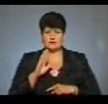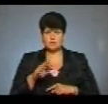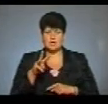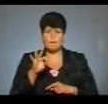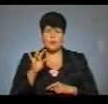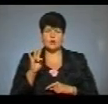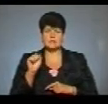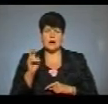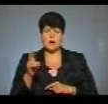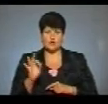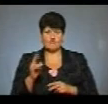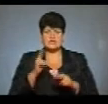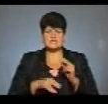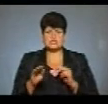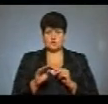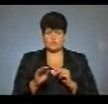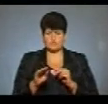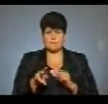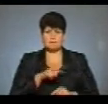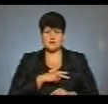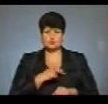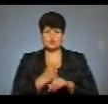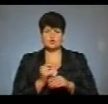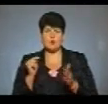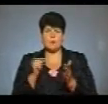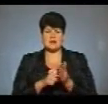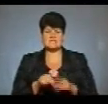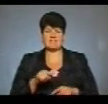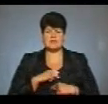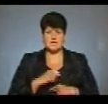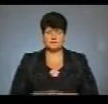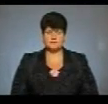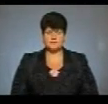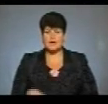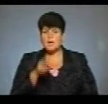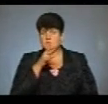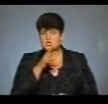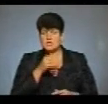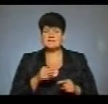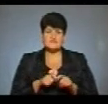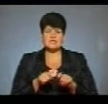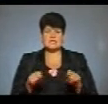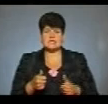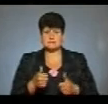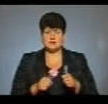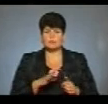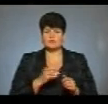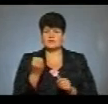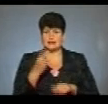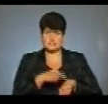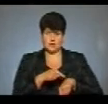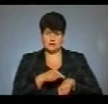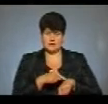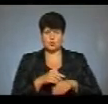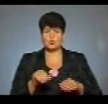Монако, відбудеться в кінці жовтня. Приз основний, щоб попасти в фінал. Під час церемонії відкриття змагань, яка відбулася о 13-й годині,